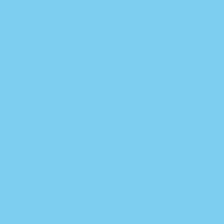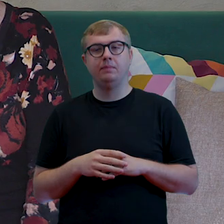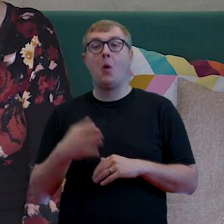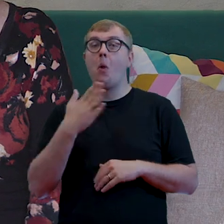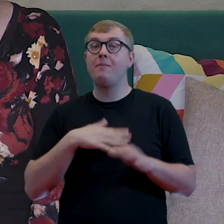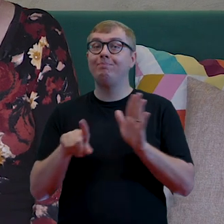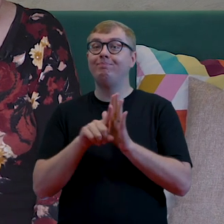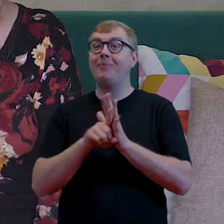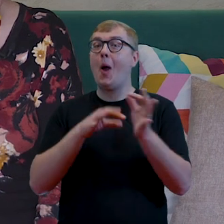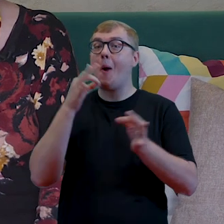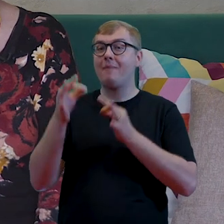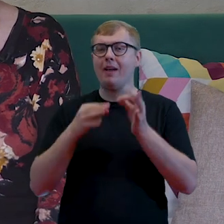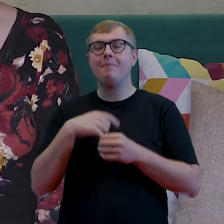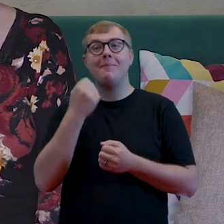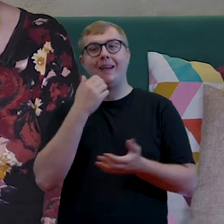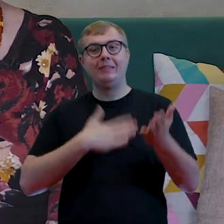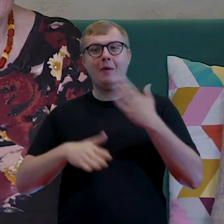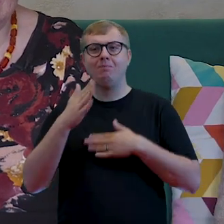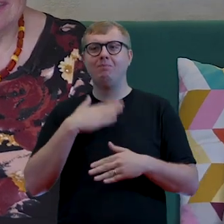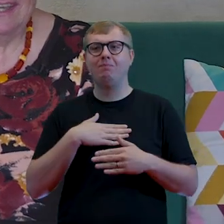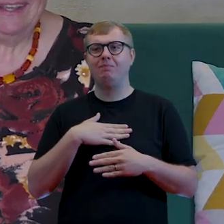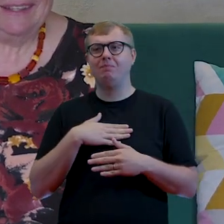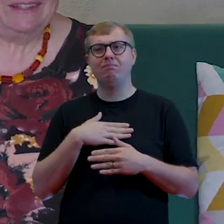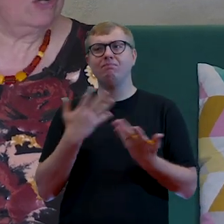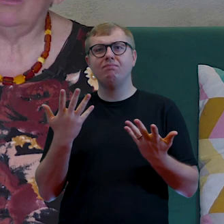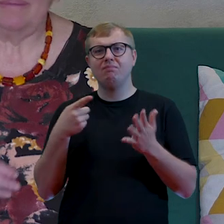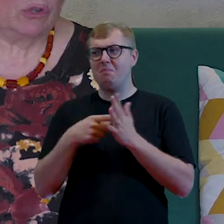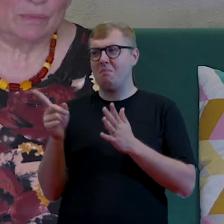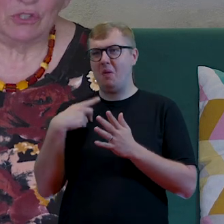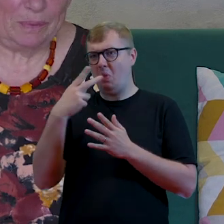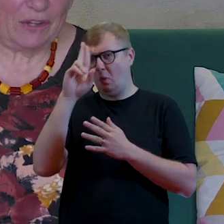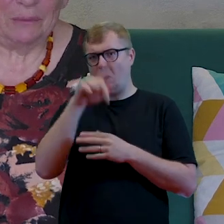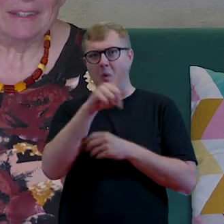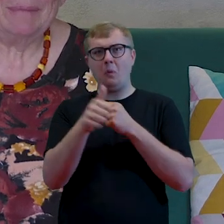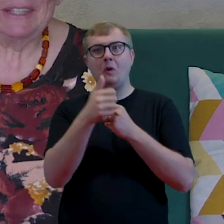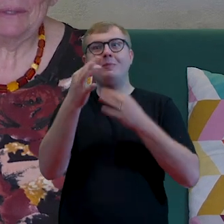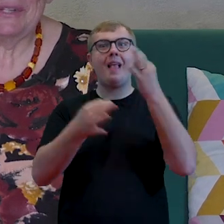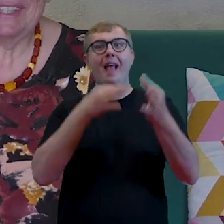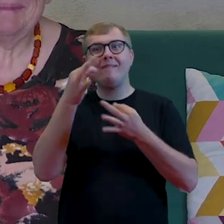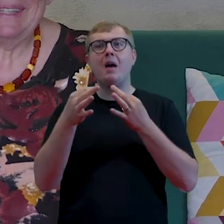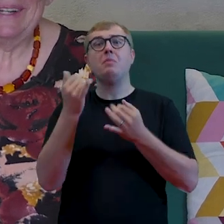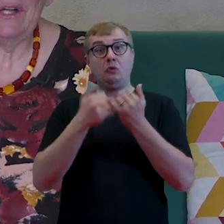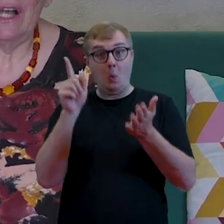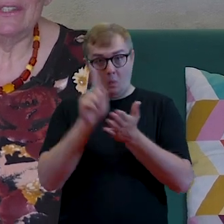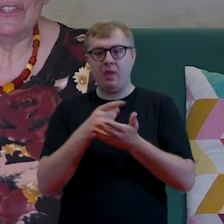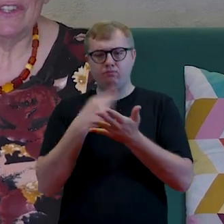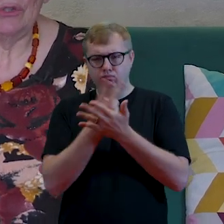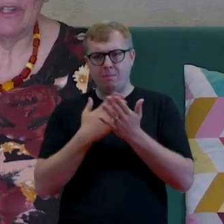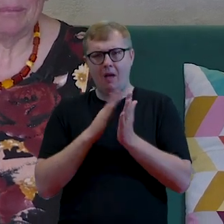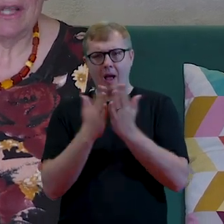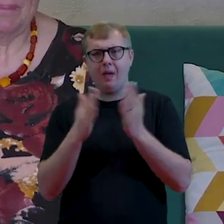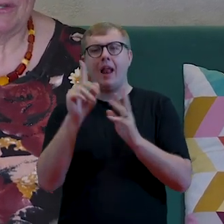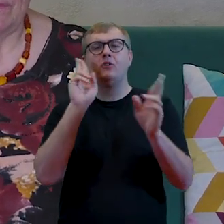lubimy chodzić do opery bardzo nas cieszy kiedy nie rozumiemy o czym oni śpiewają jak damy radę to przeczytamy na dialogach ale